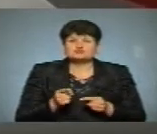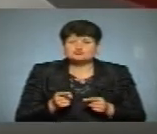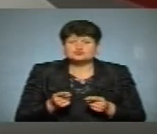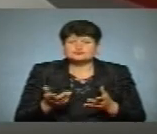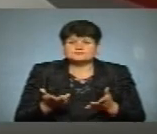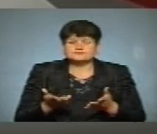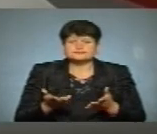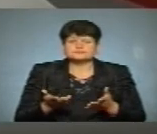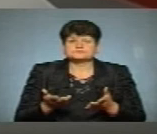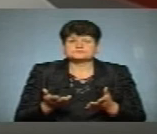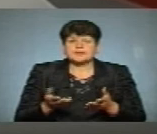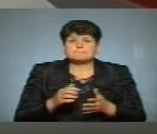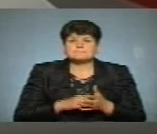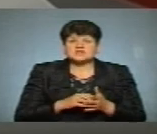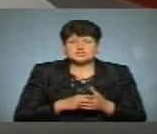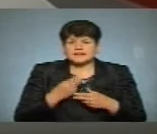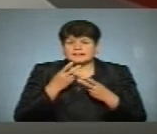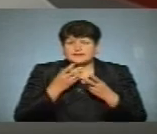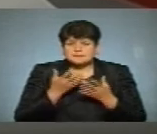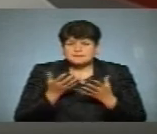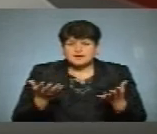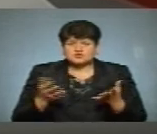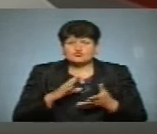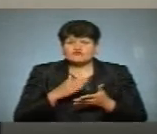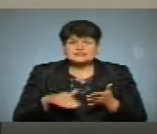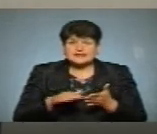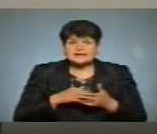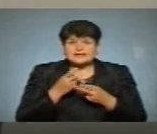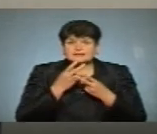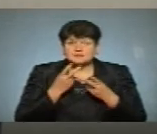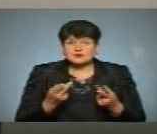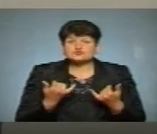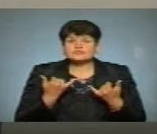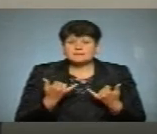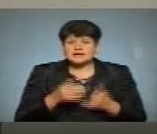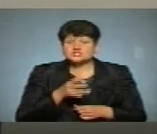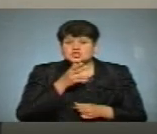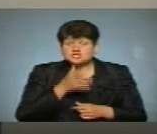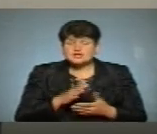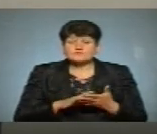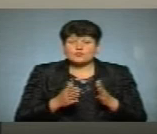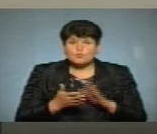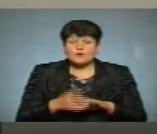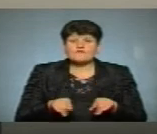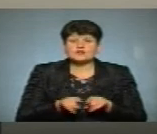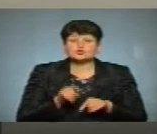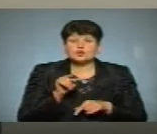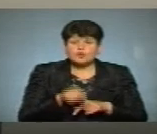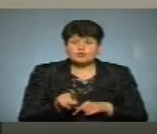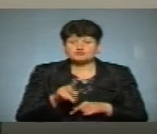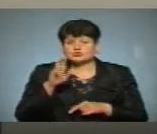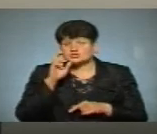Чому? Ну, причини я тут не бачу. І взагалі я не бачу в теперішній час в умовах того, що